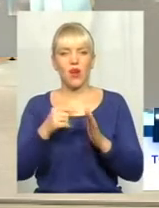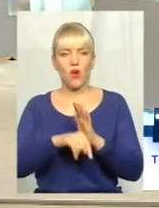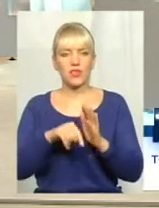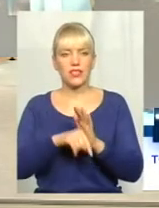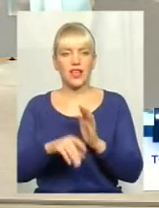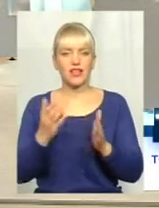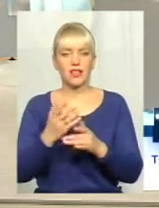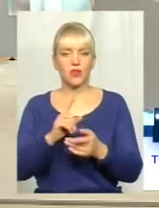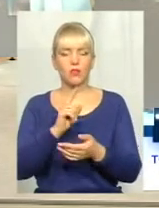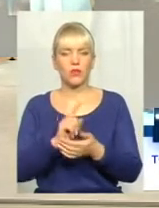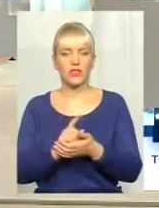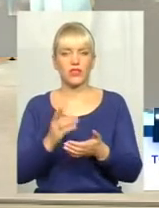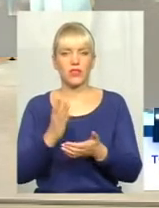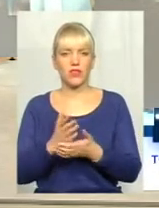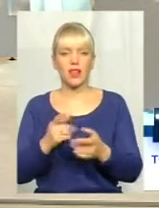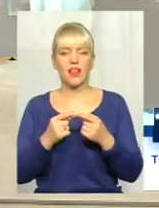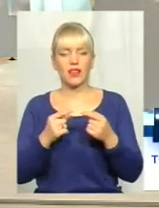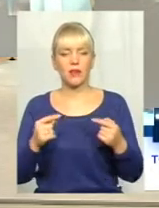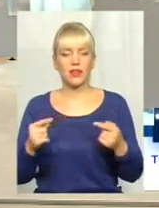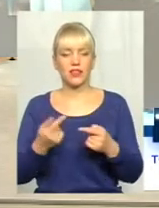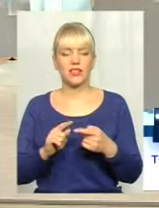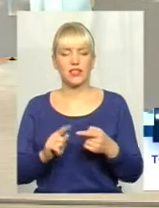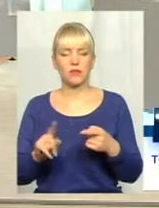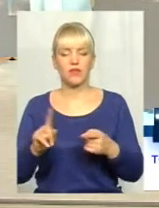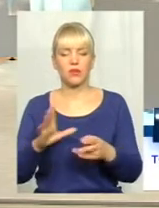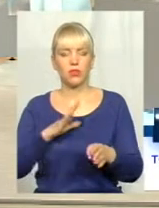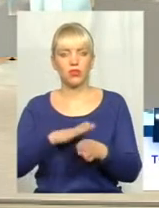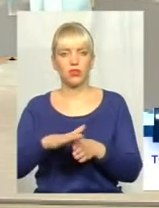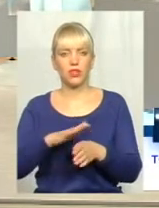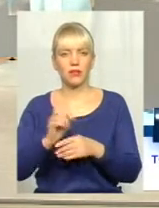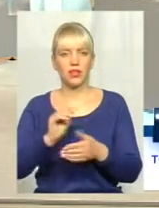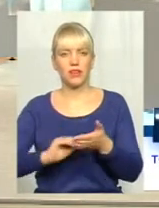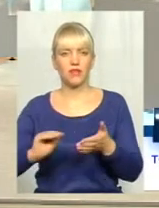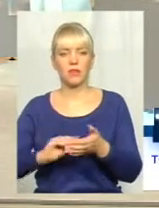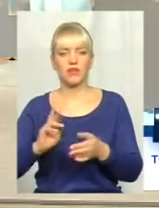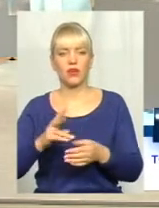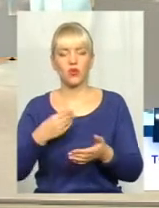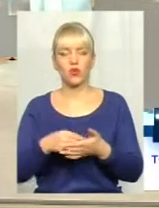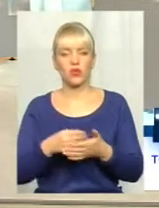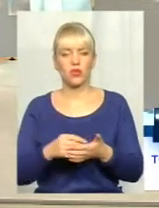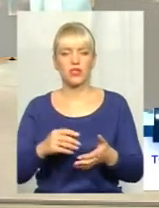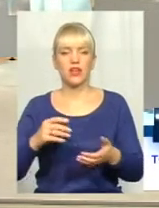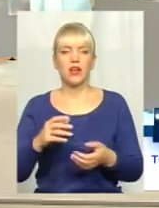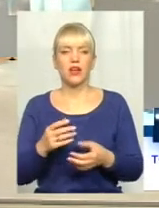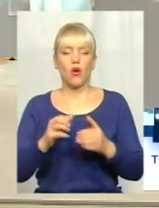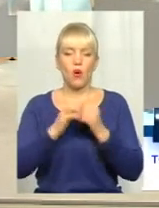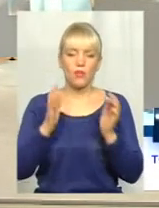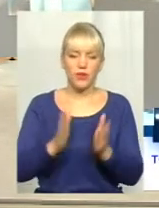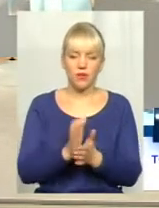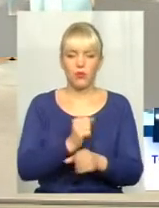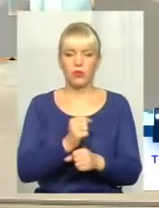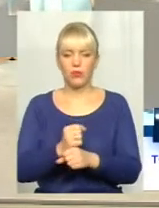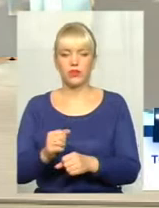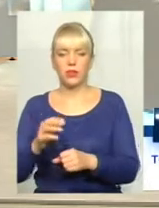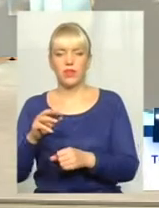обов'язкові елементи цих правочинів, які мають бути дотримані і виписані, наприклад, як кошторис, вартість, об'єм робіт, маса, ціна, яке